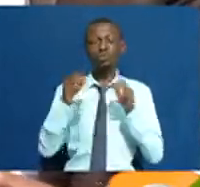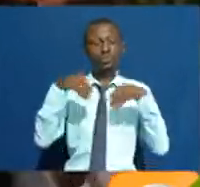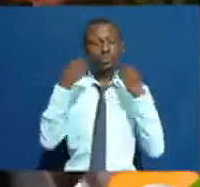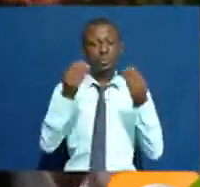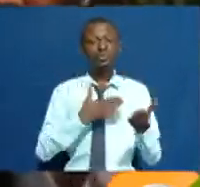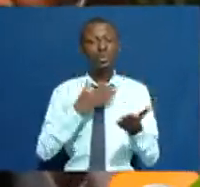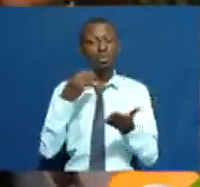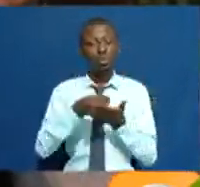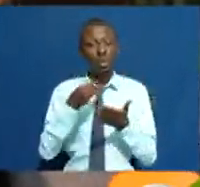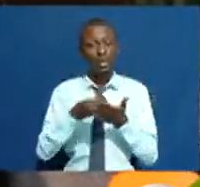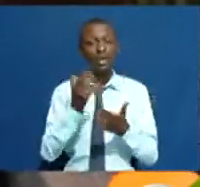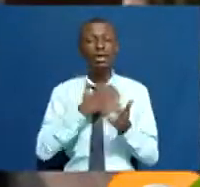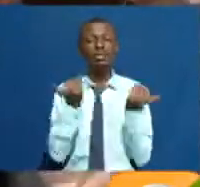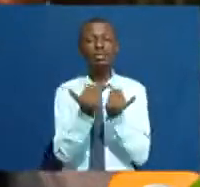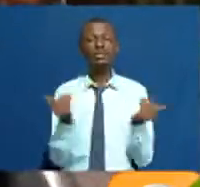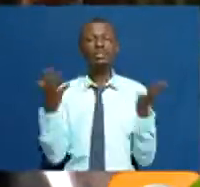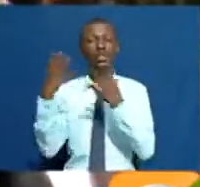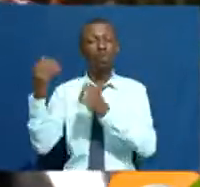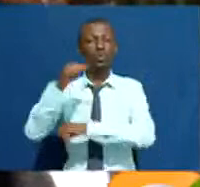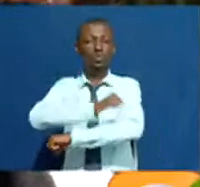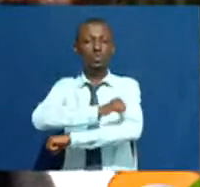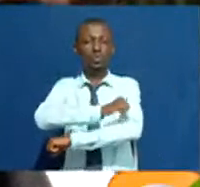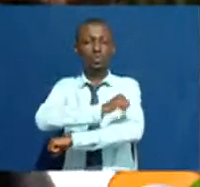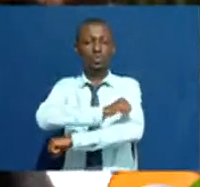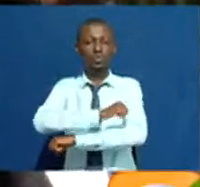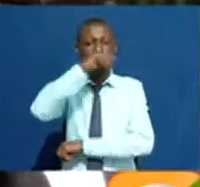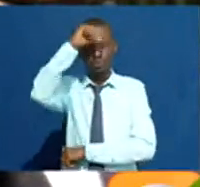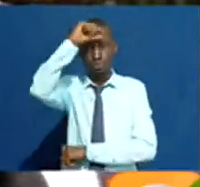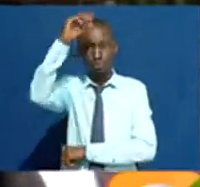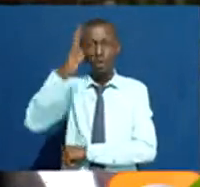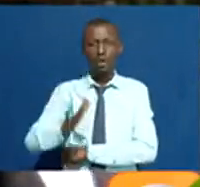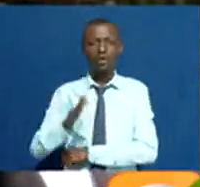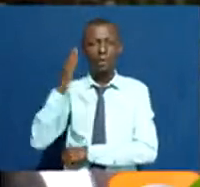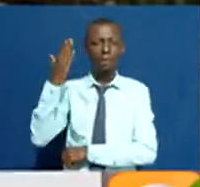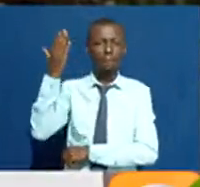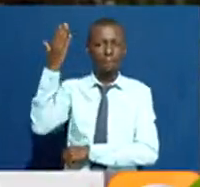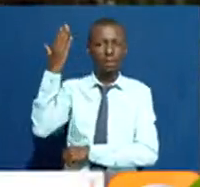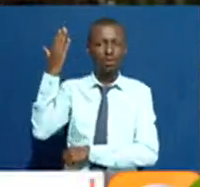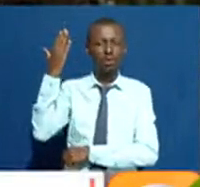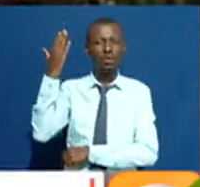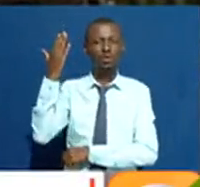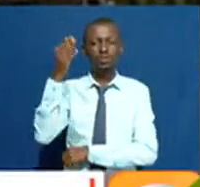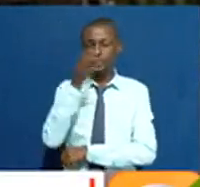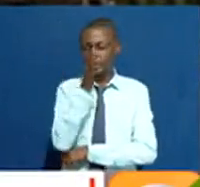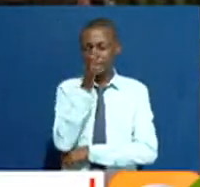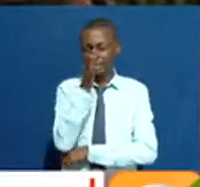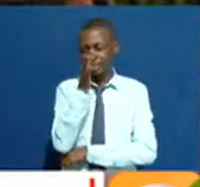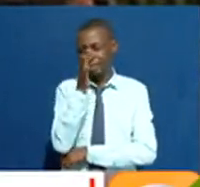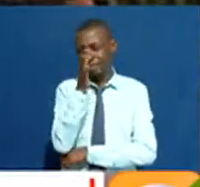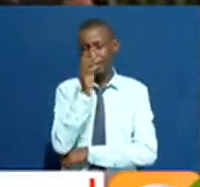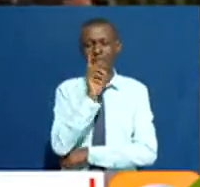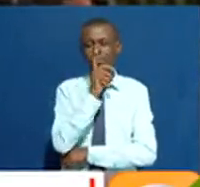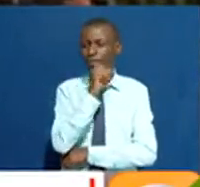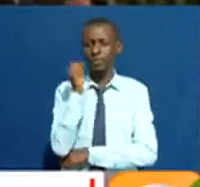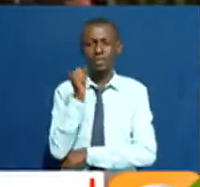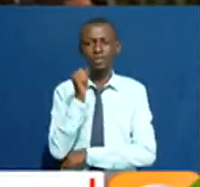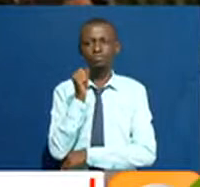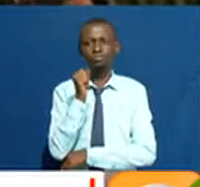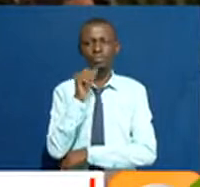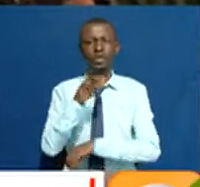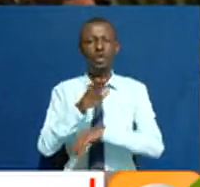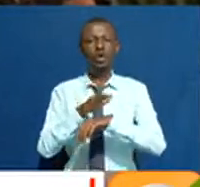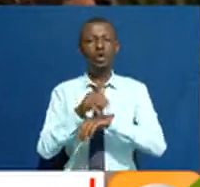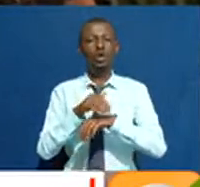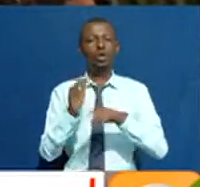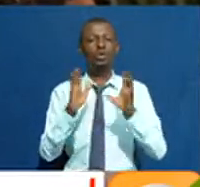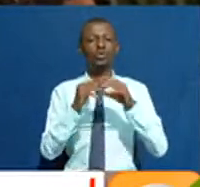shule. Bwana Kapa na Chelilim. Siku ile tulikuwa Westi ulitanganya sisi na kuita viongozi